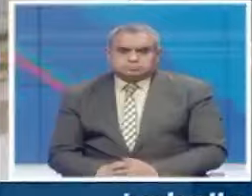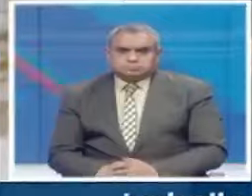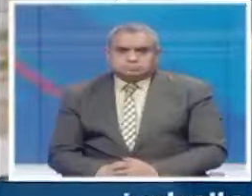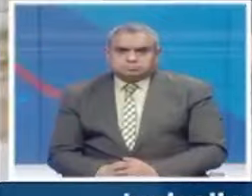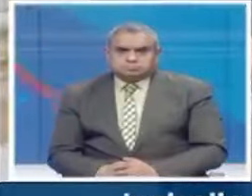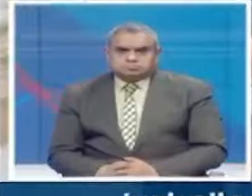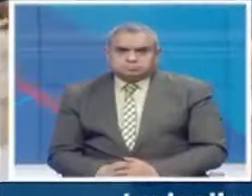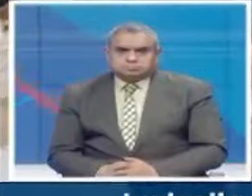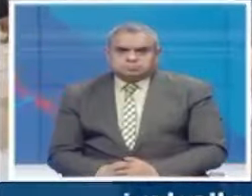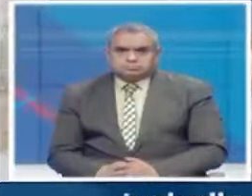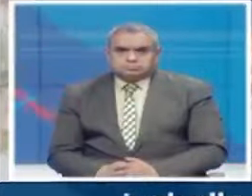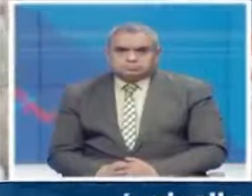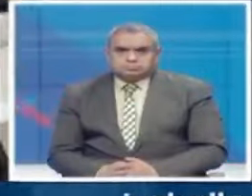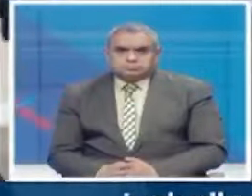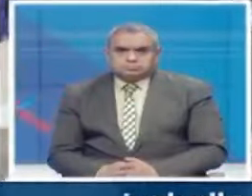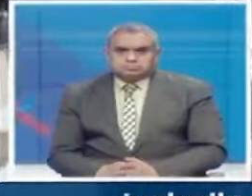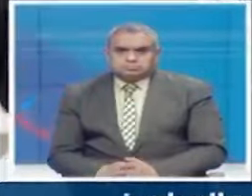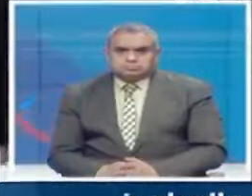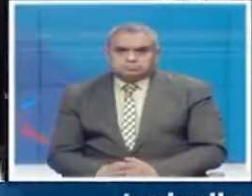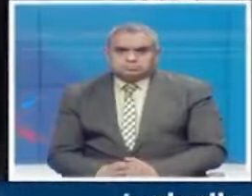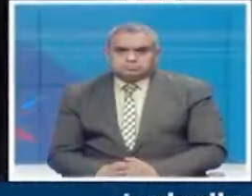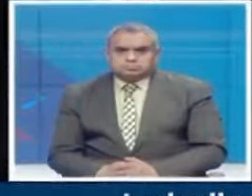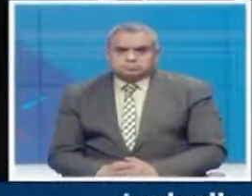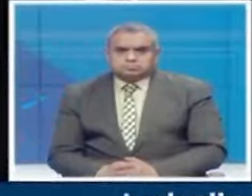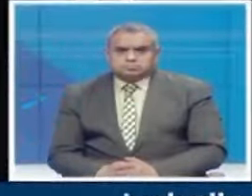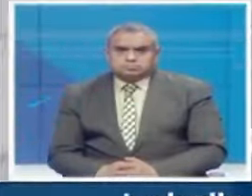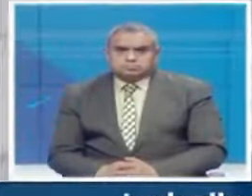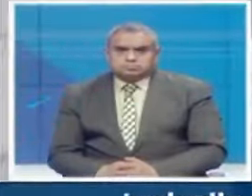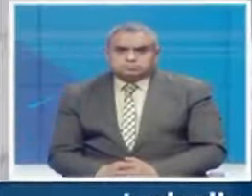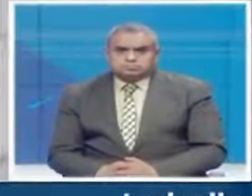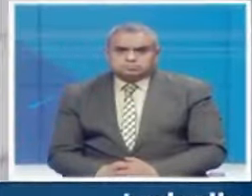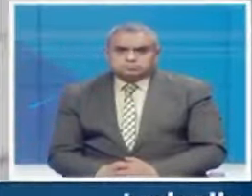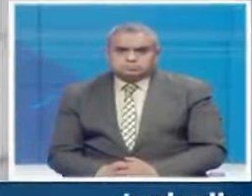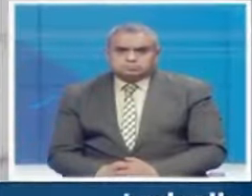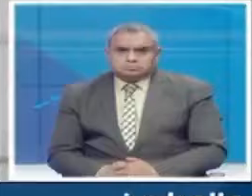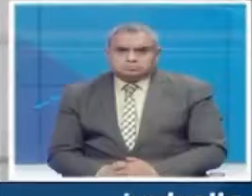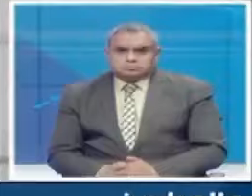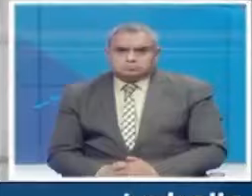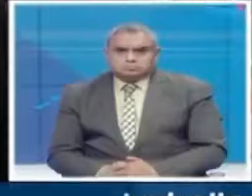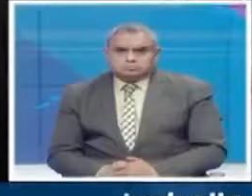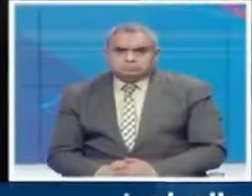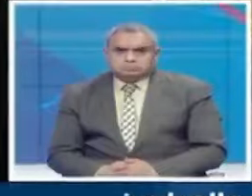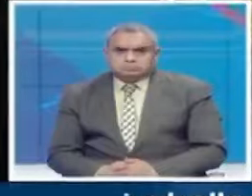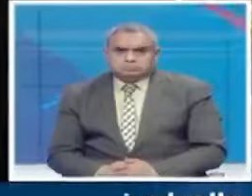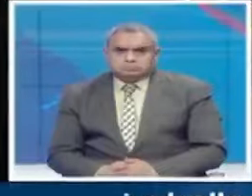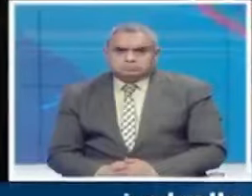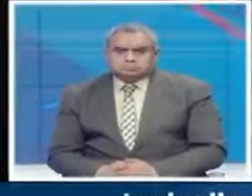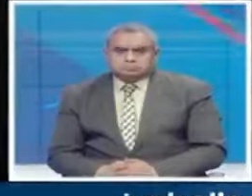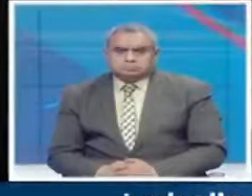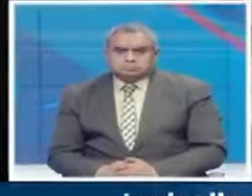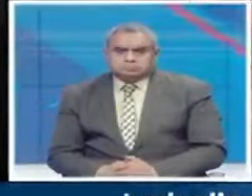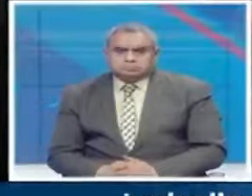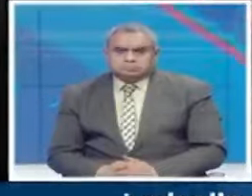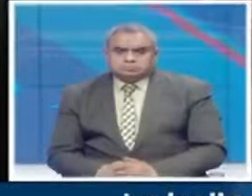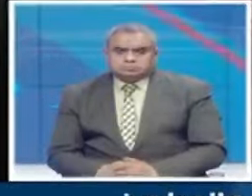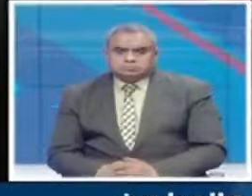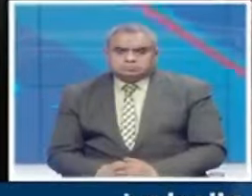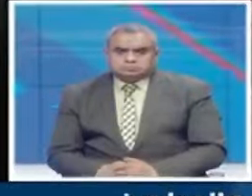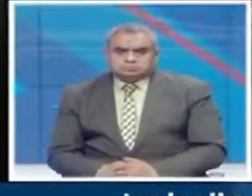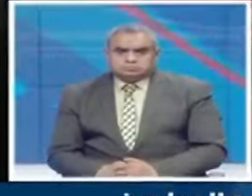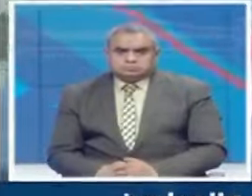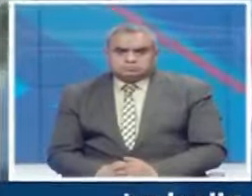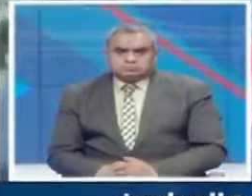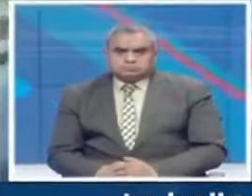عمار يا كبيرة باستمرار، مصر دي أحلى بلد في الدنيا كله عارفها